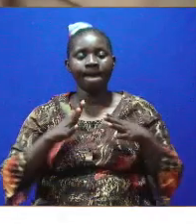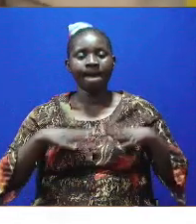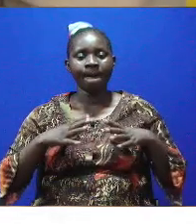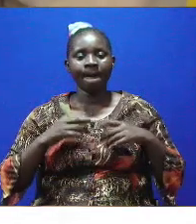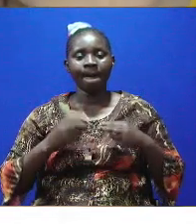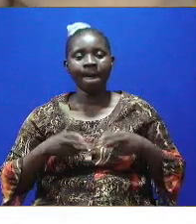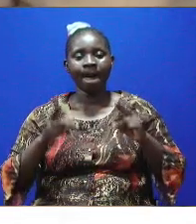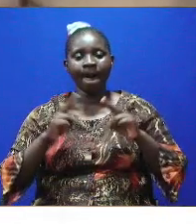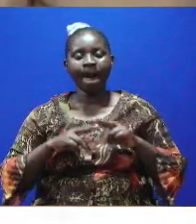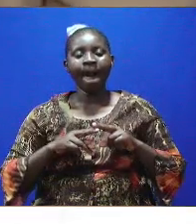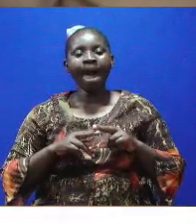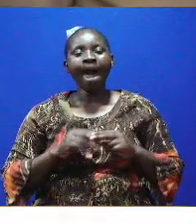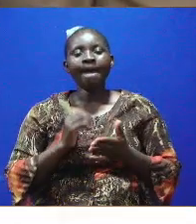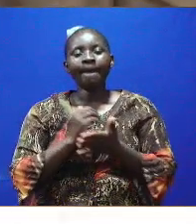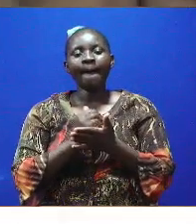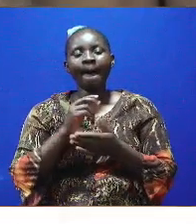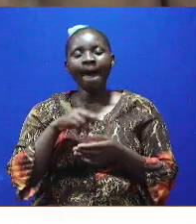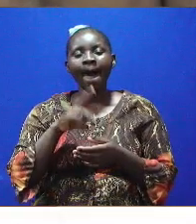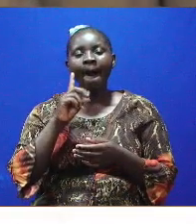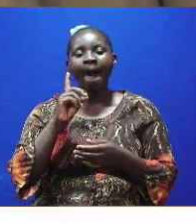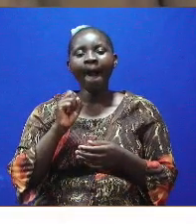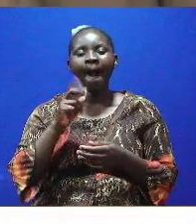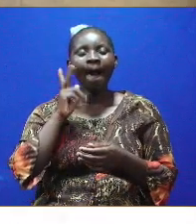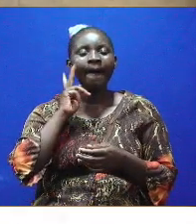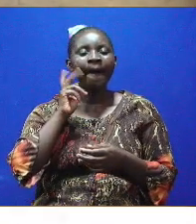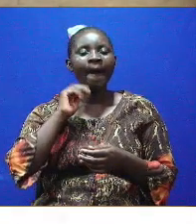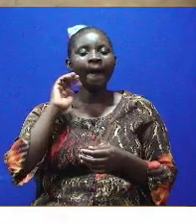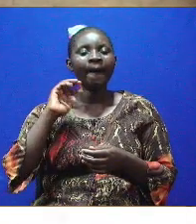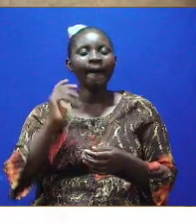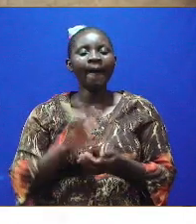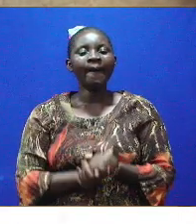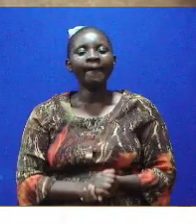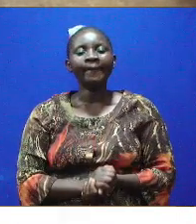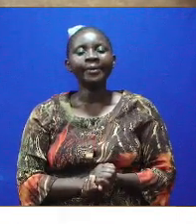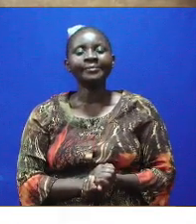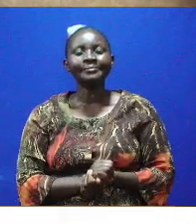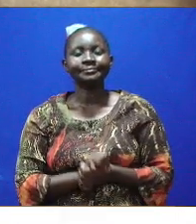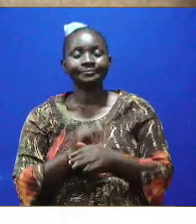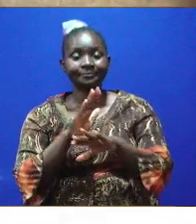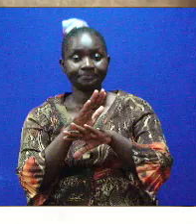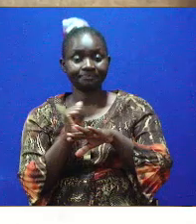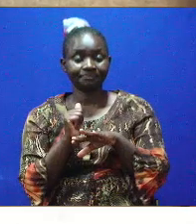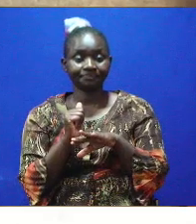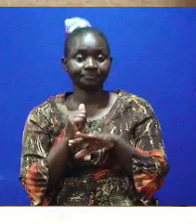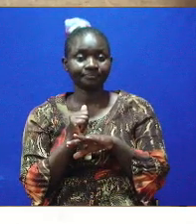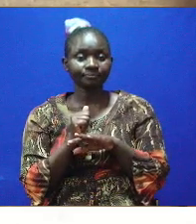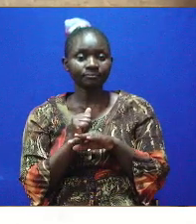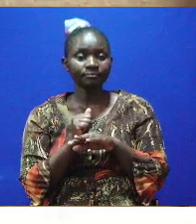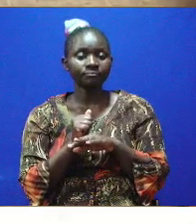kole kana ase chobisi cha yudie imeyomo cho kisi. Tuwara angiriti